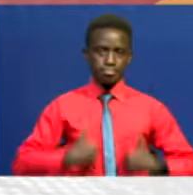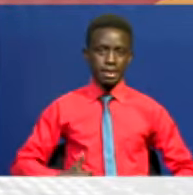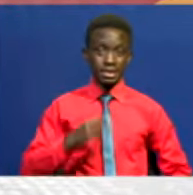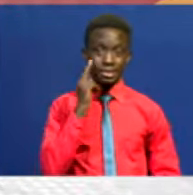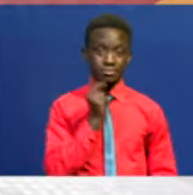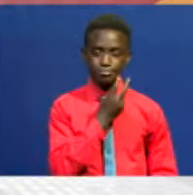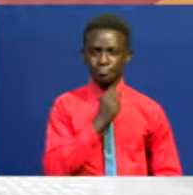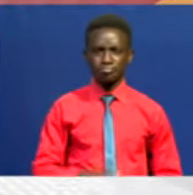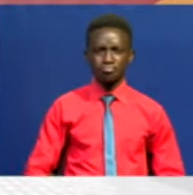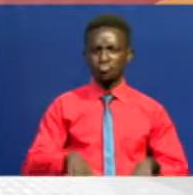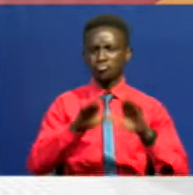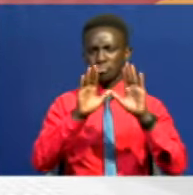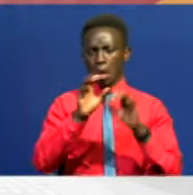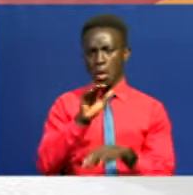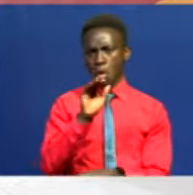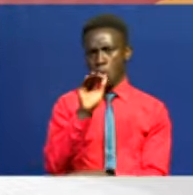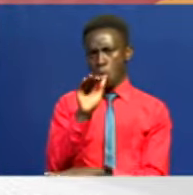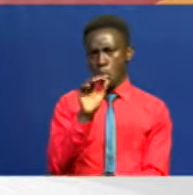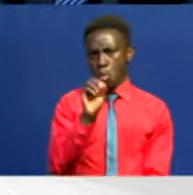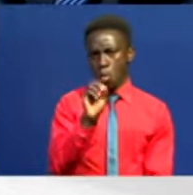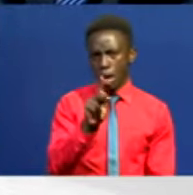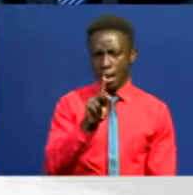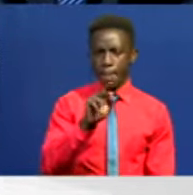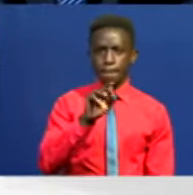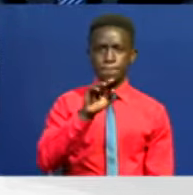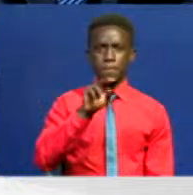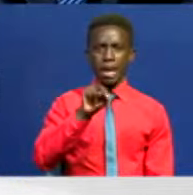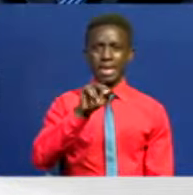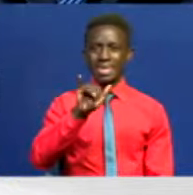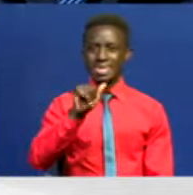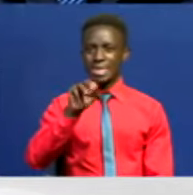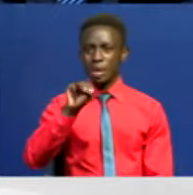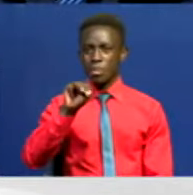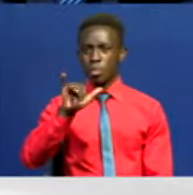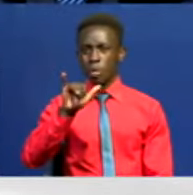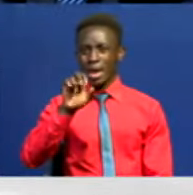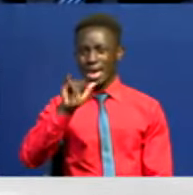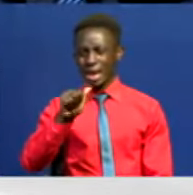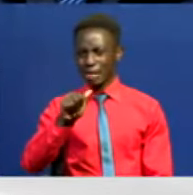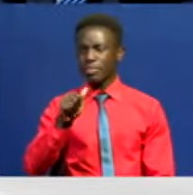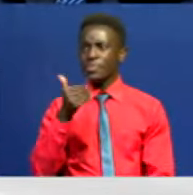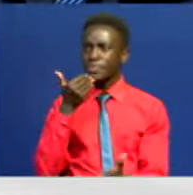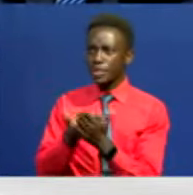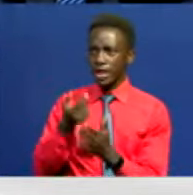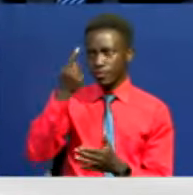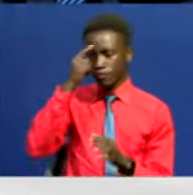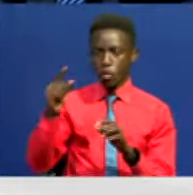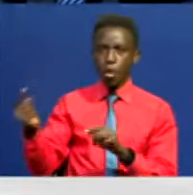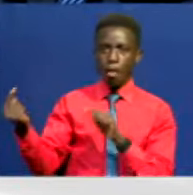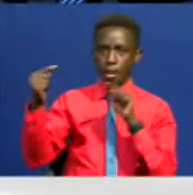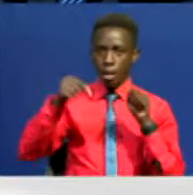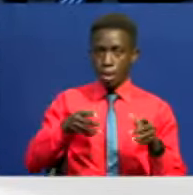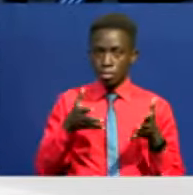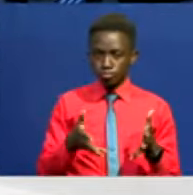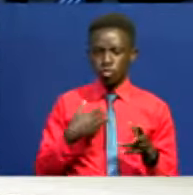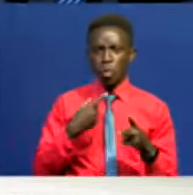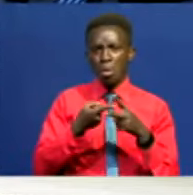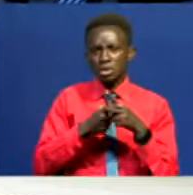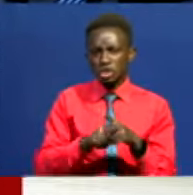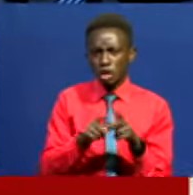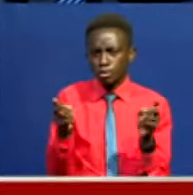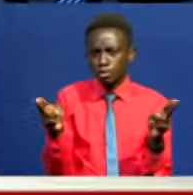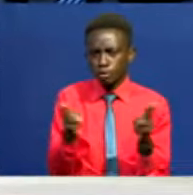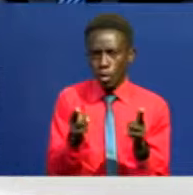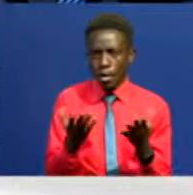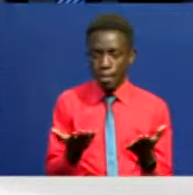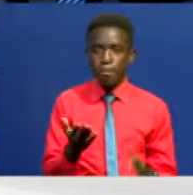bwana Michael Nyamweya, shukran sana kwa kupata ile fursa ya kujiunga nasi hapa kwenye studio. Na tunapoanza tu kwa kifupi, pengine